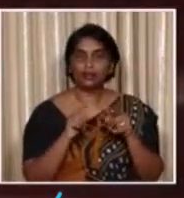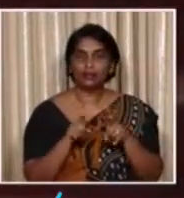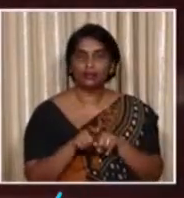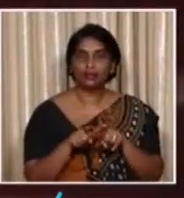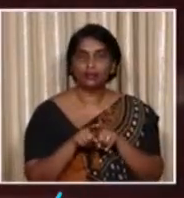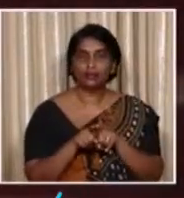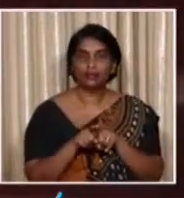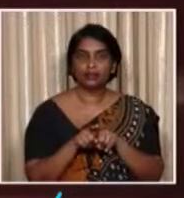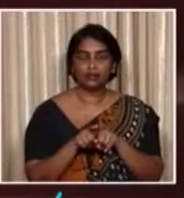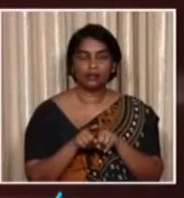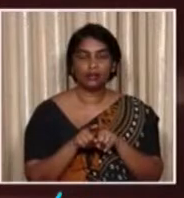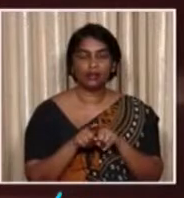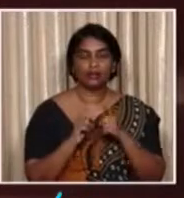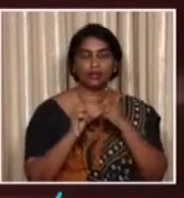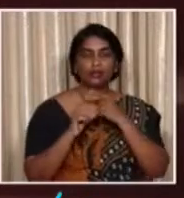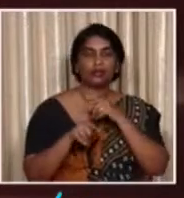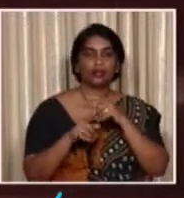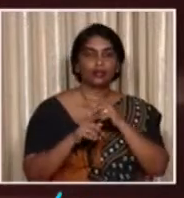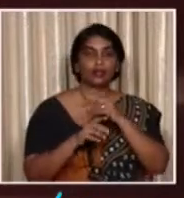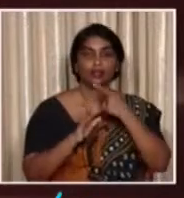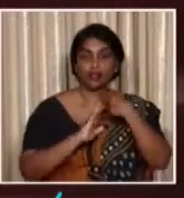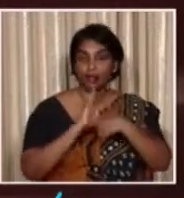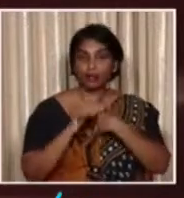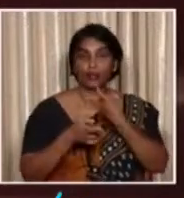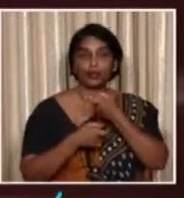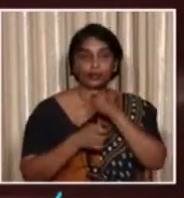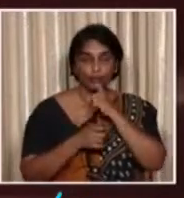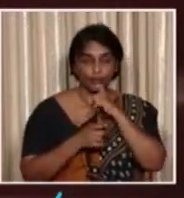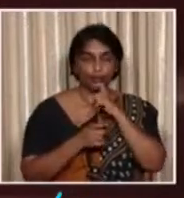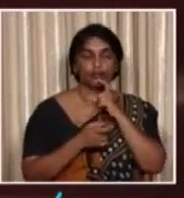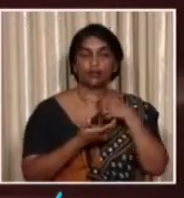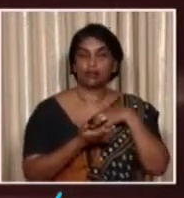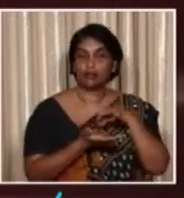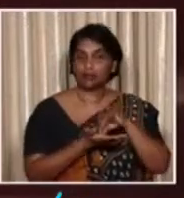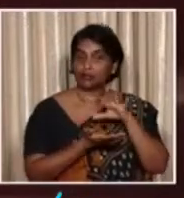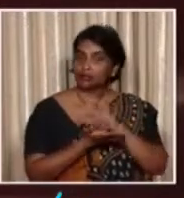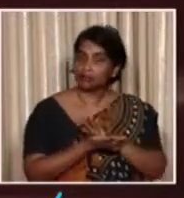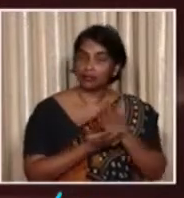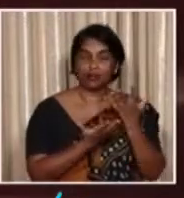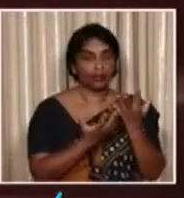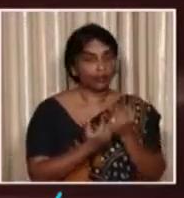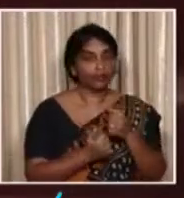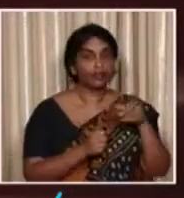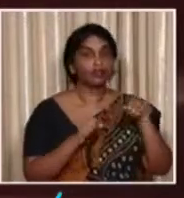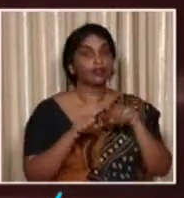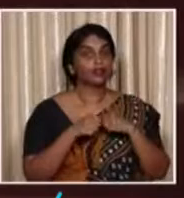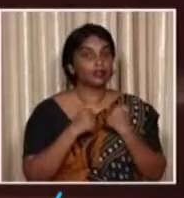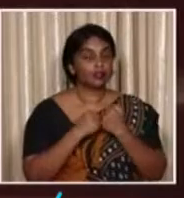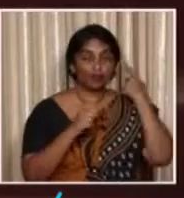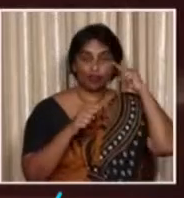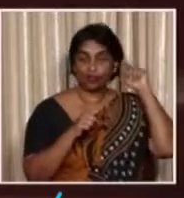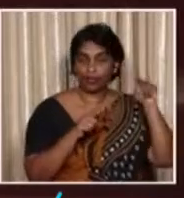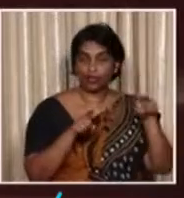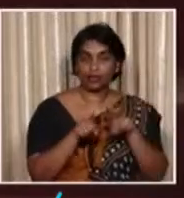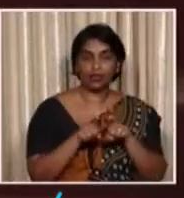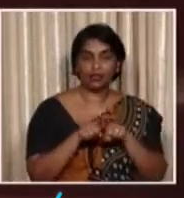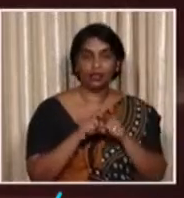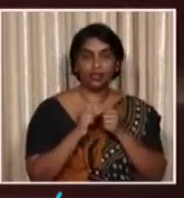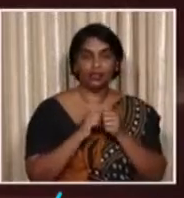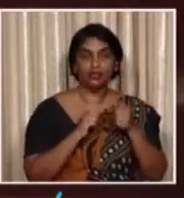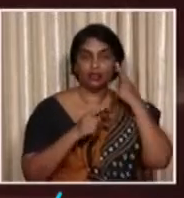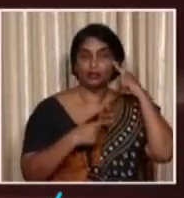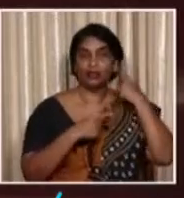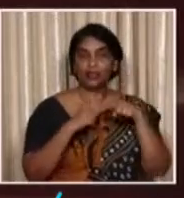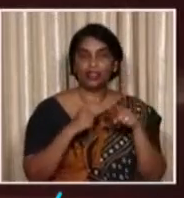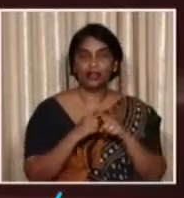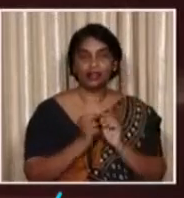Bankolot. Api Lankawe Adhikarane King, Nadu Thinduwak Laba Gattat, Emma Samagamata Erehiwa Eka Kriyathmaka Kirime. Honorable Minister, please wind